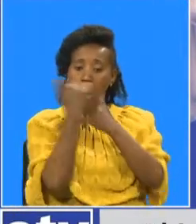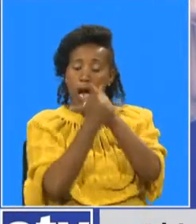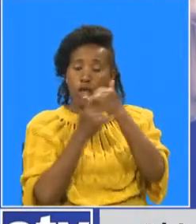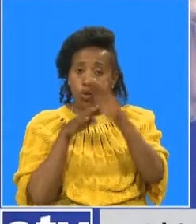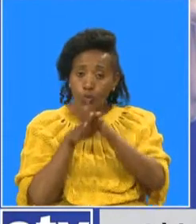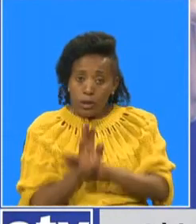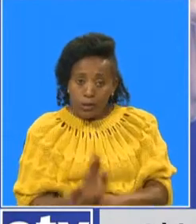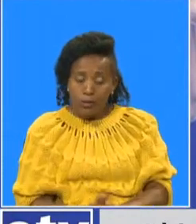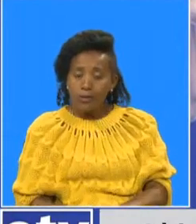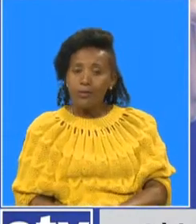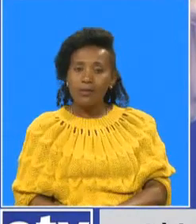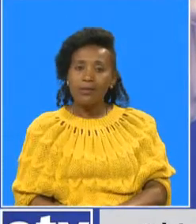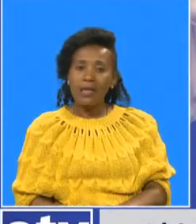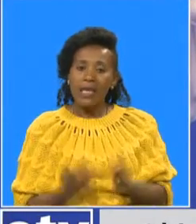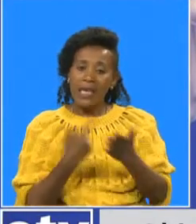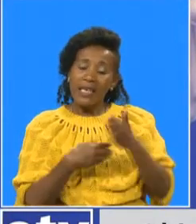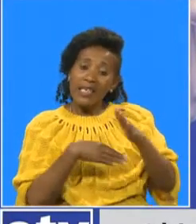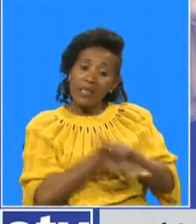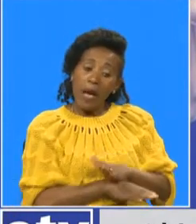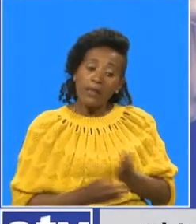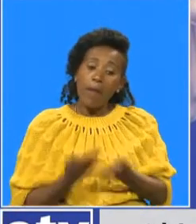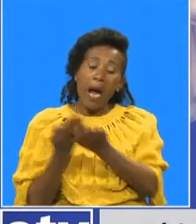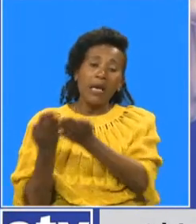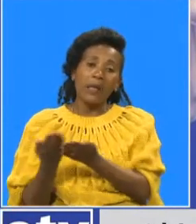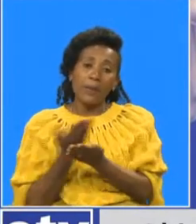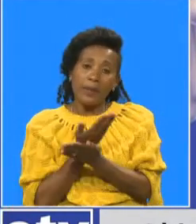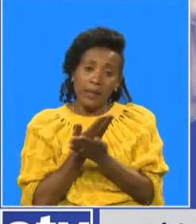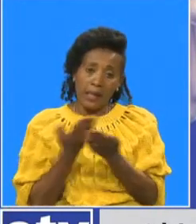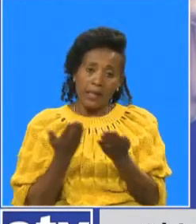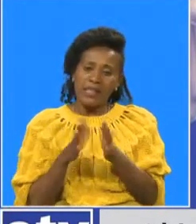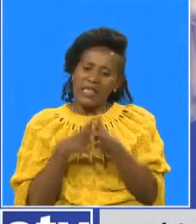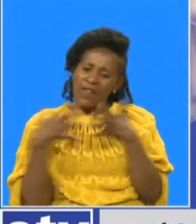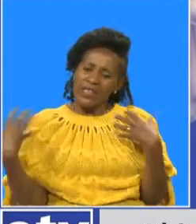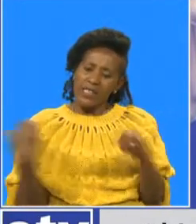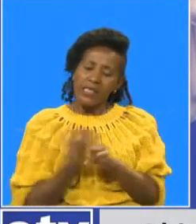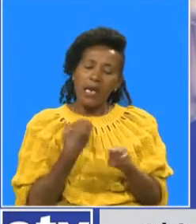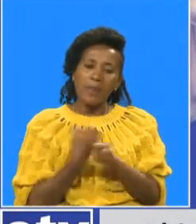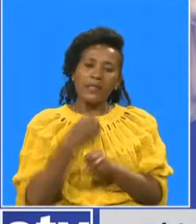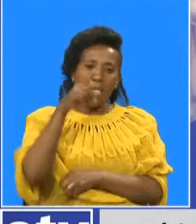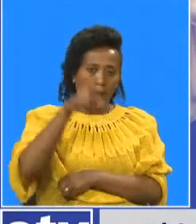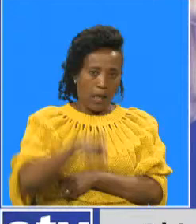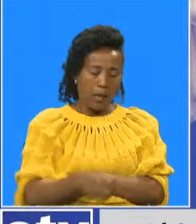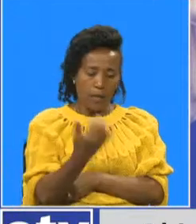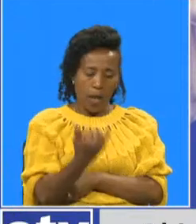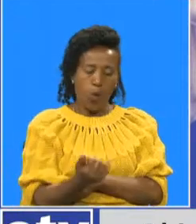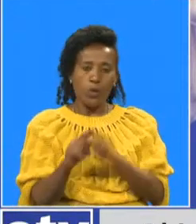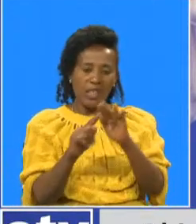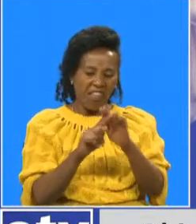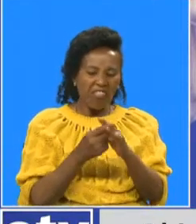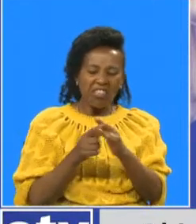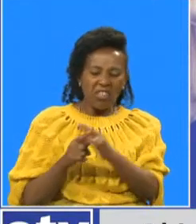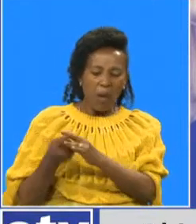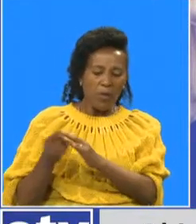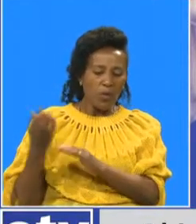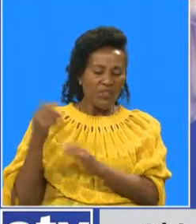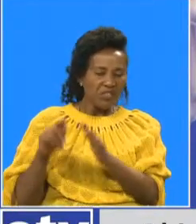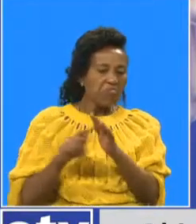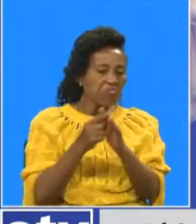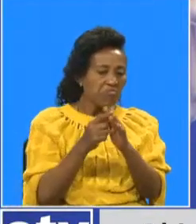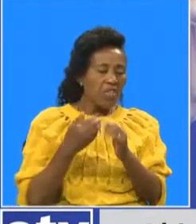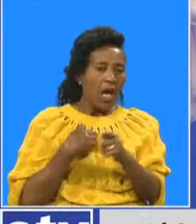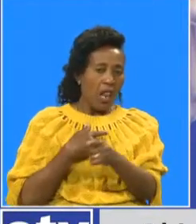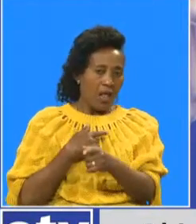ውስጥ ይህን ግብዓት የማቅረብ እንትን ሰፊ ስራ መሰራት አለበት። አሁን እየተጀማመሩ በፊትም